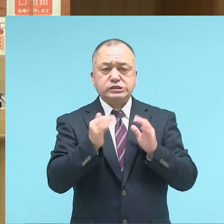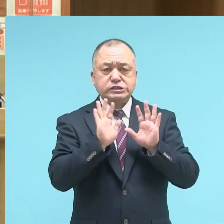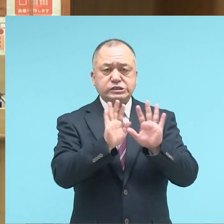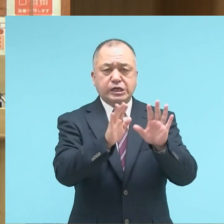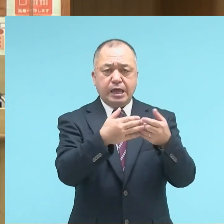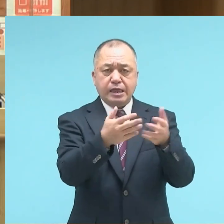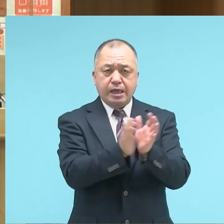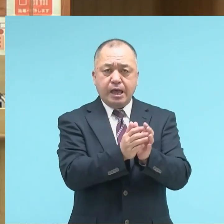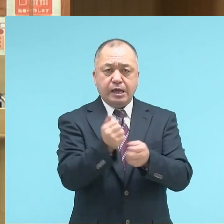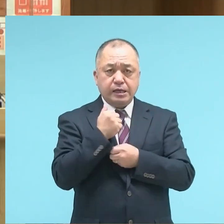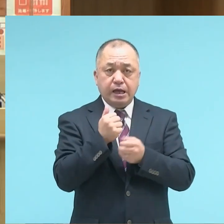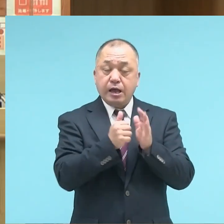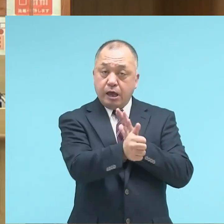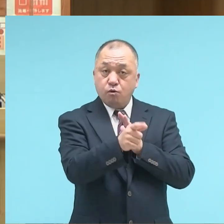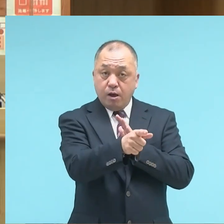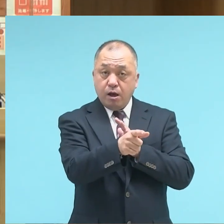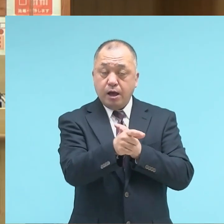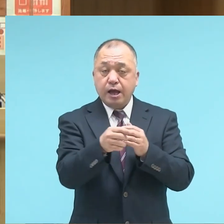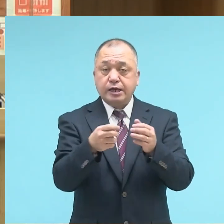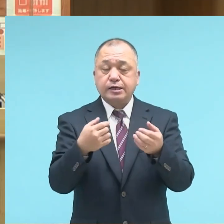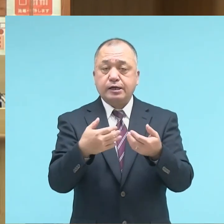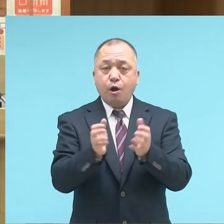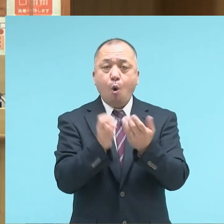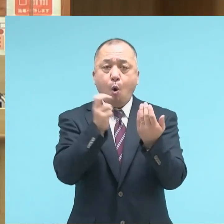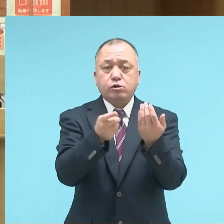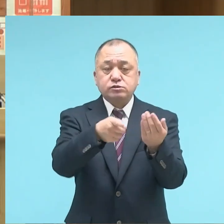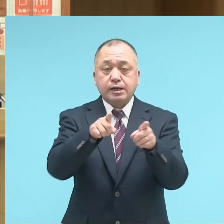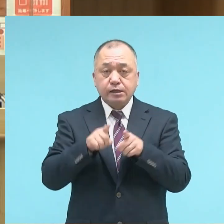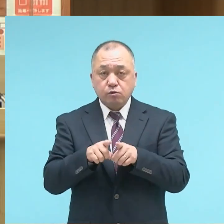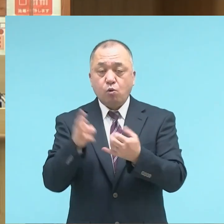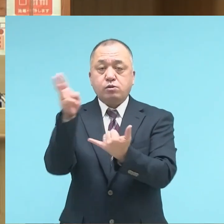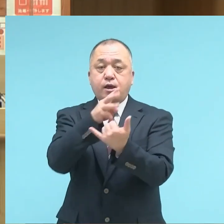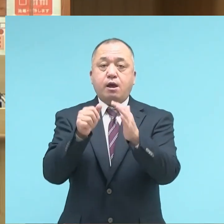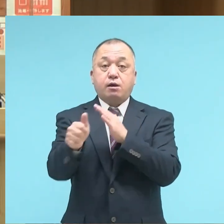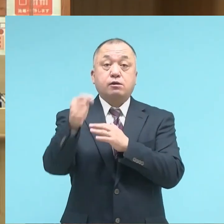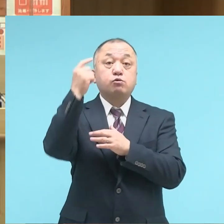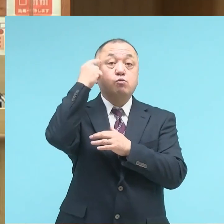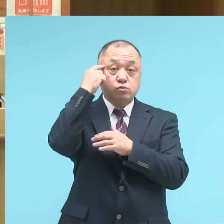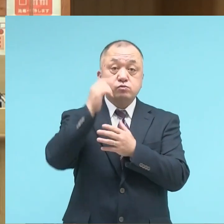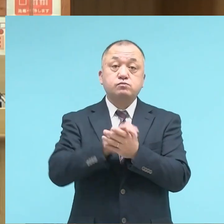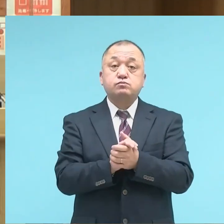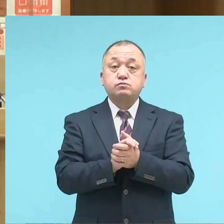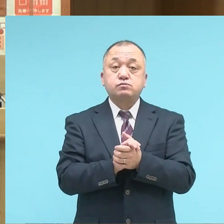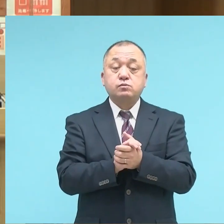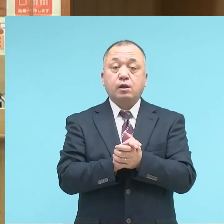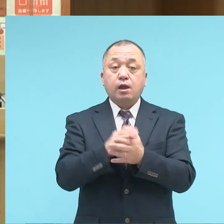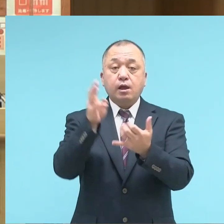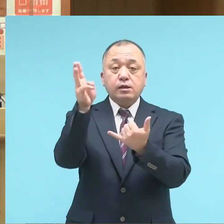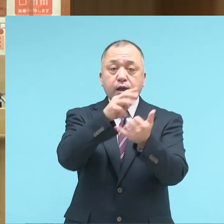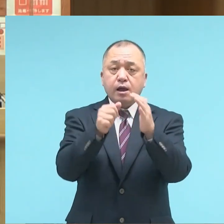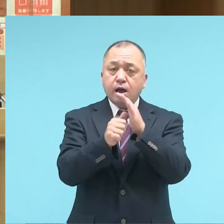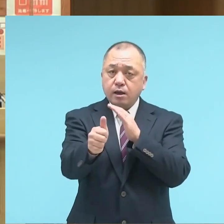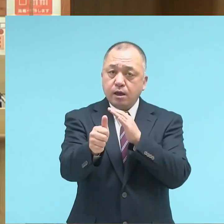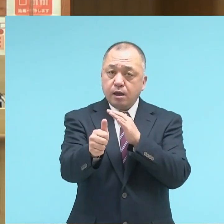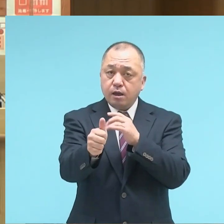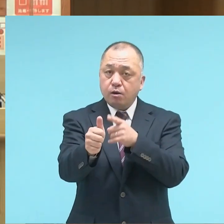く災害派遣ということだと思います。災害派遣という形で自衛隊を派